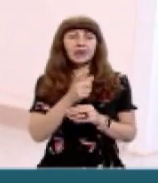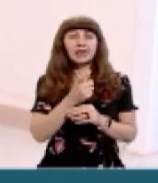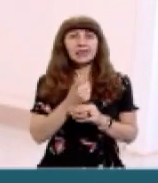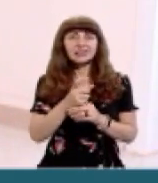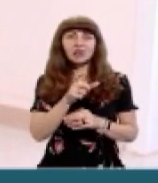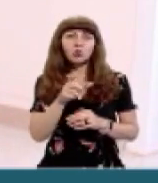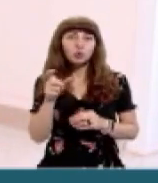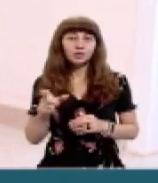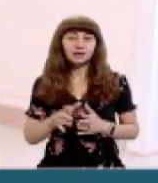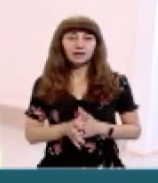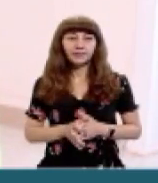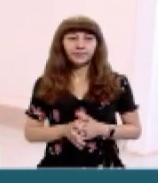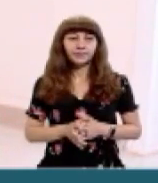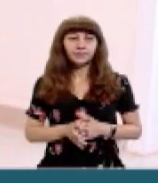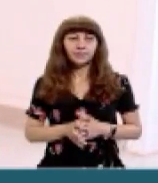люди...